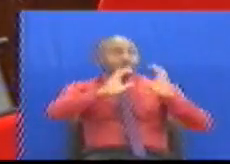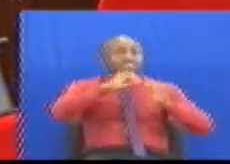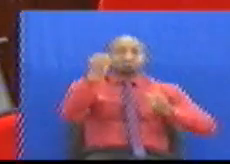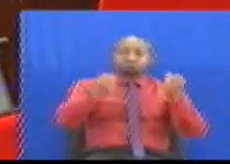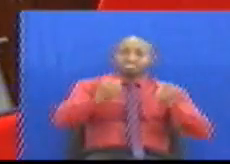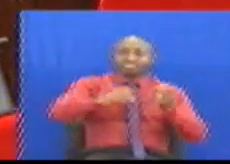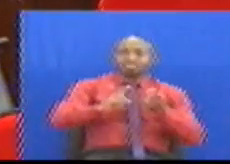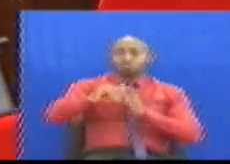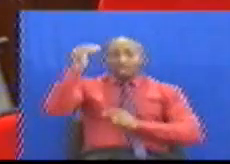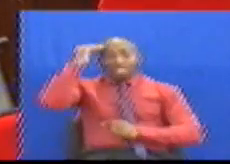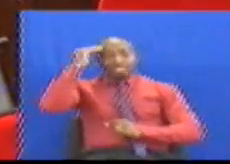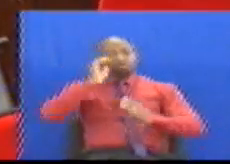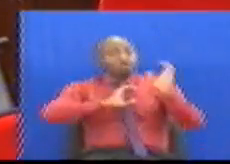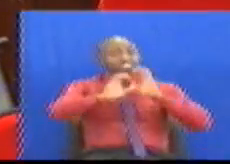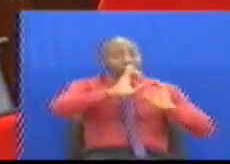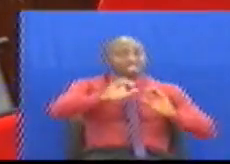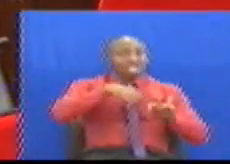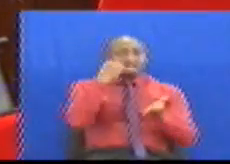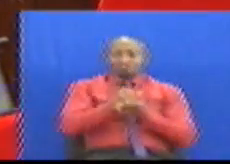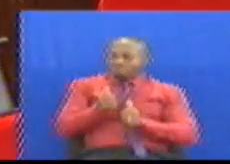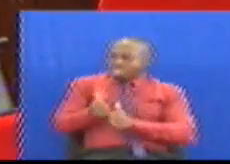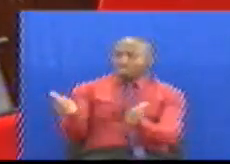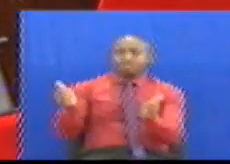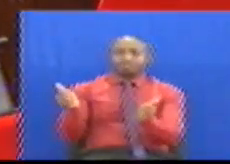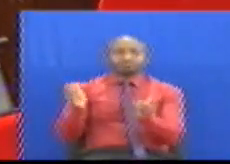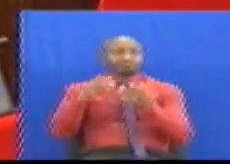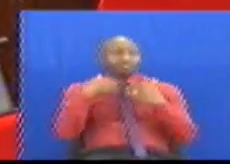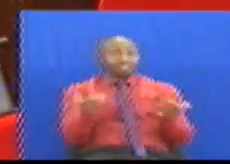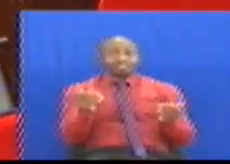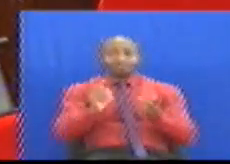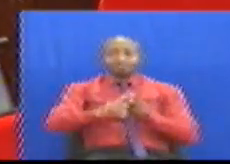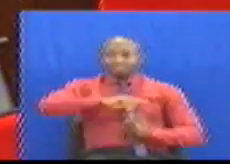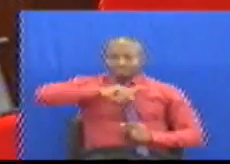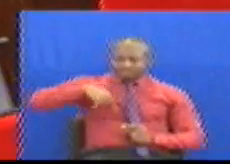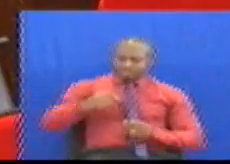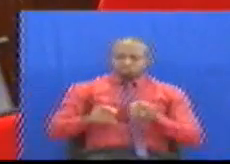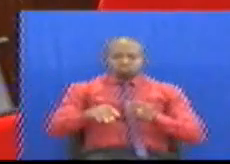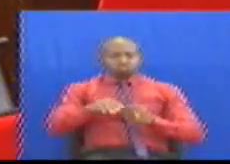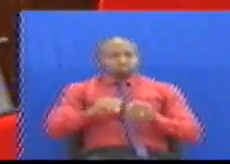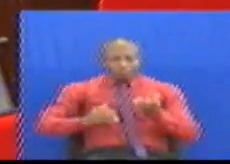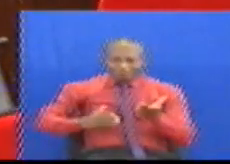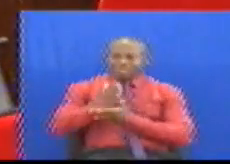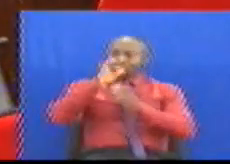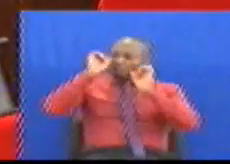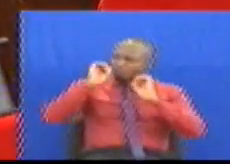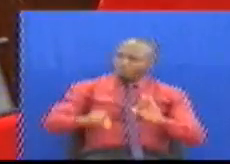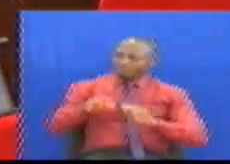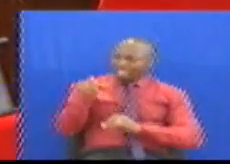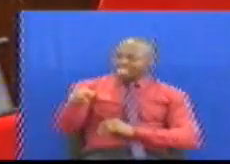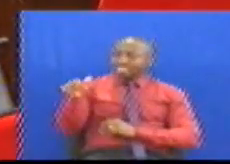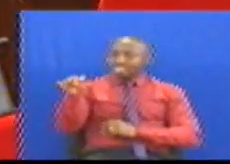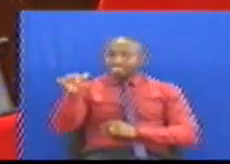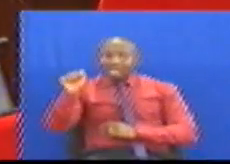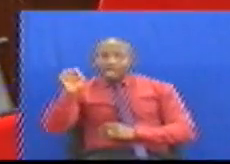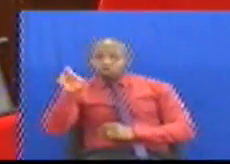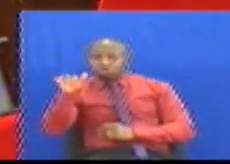utashi wake kuwasiliana au kutokuwasiliana. Sasa ni lazima tureview hii TARURA tuone namna gani